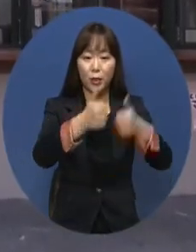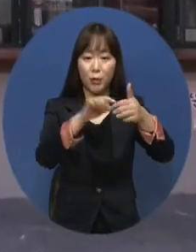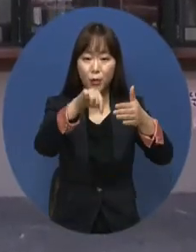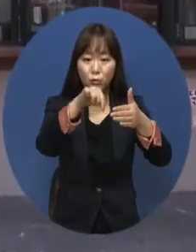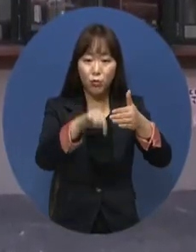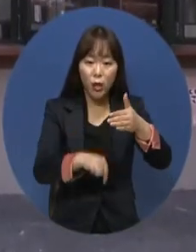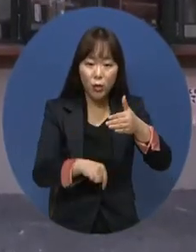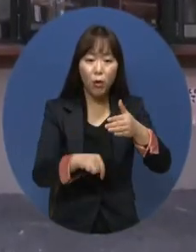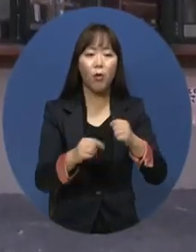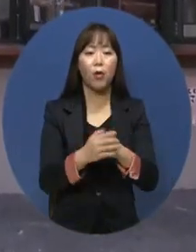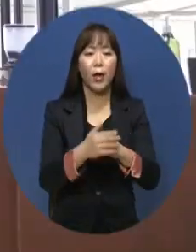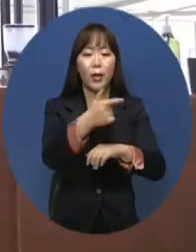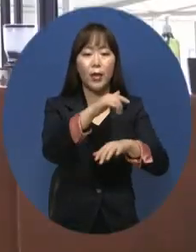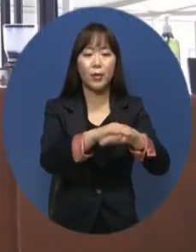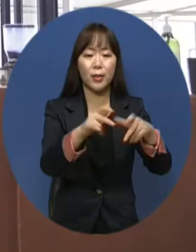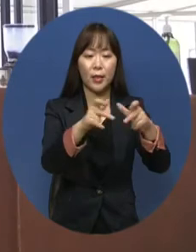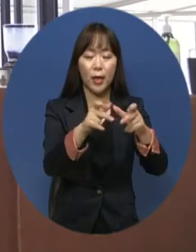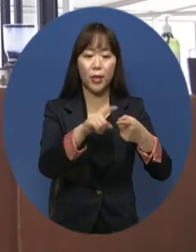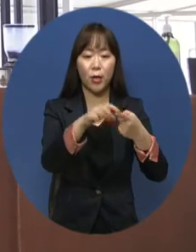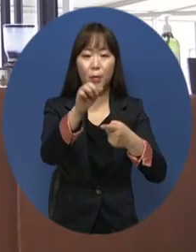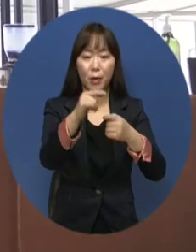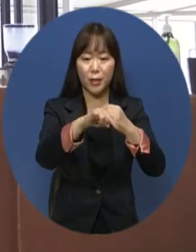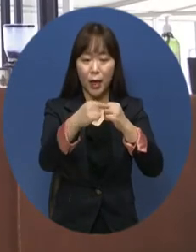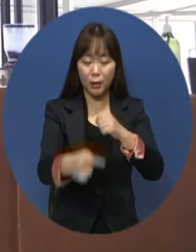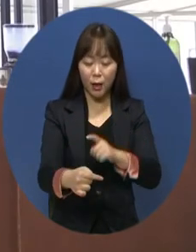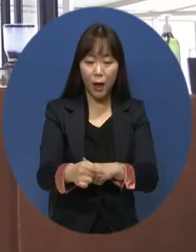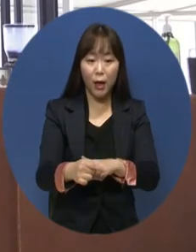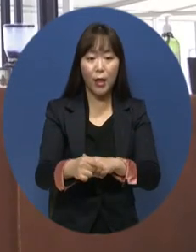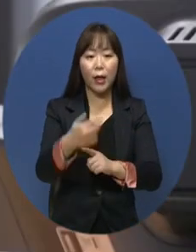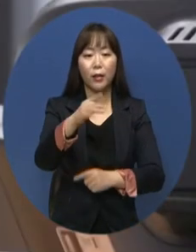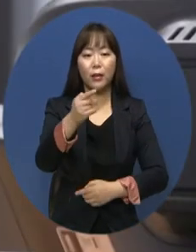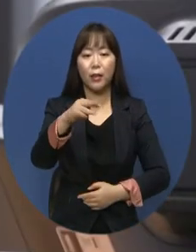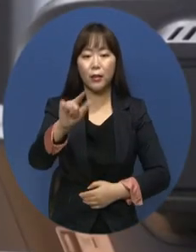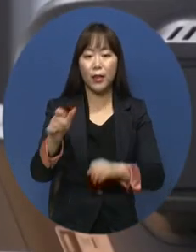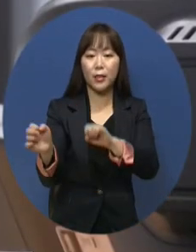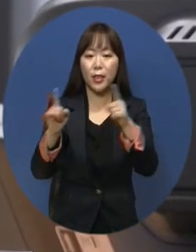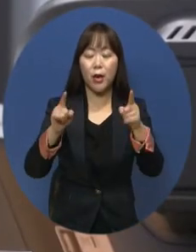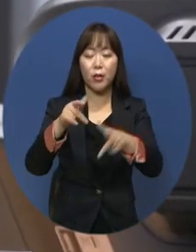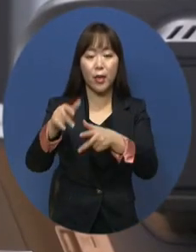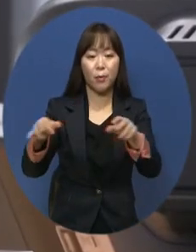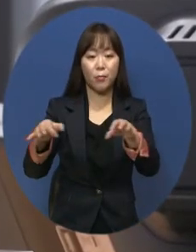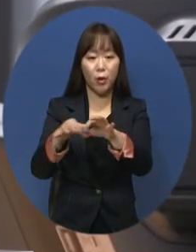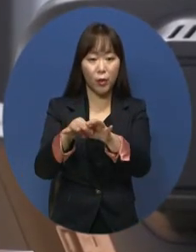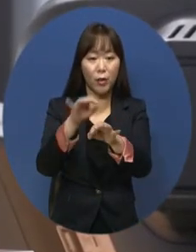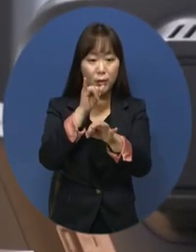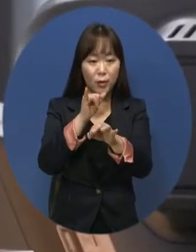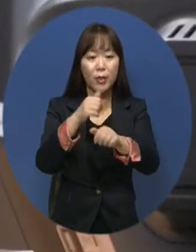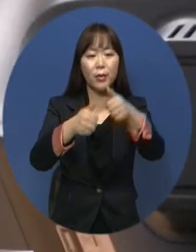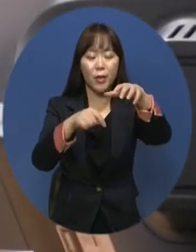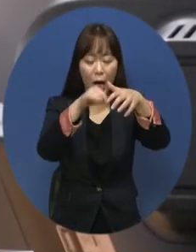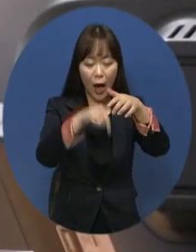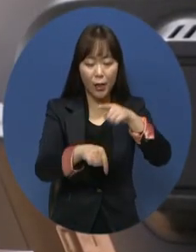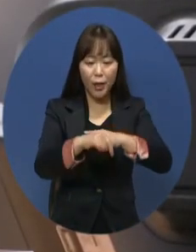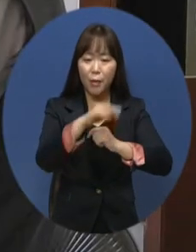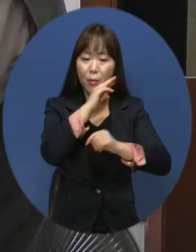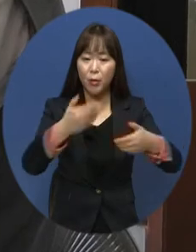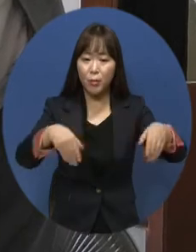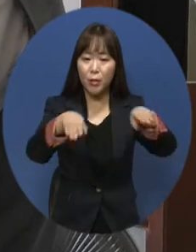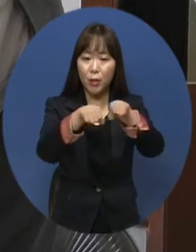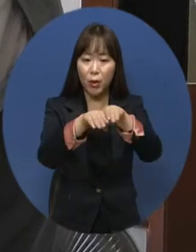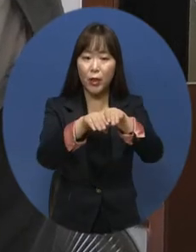중 유일하게 대전장애인연합회 산하 탄탄 재활사업장과 연계해 시험장 내